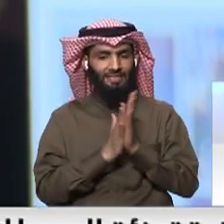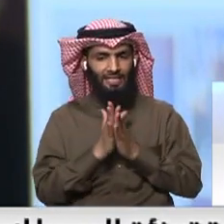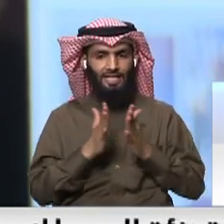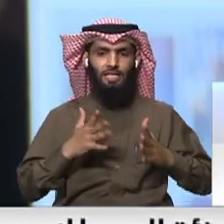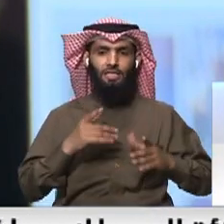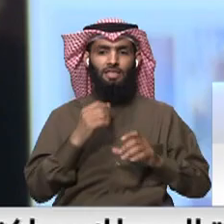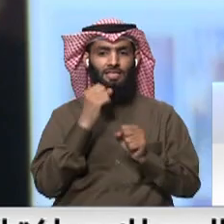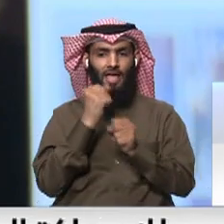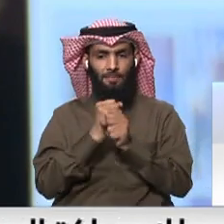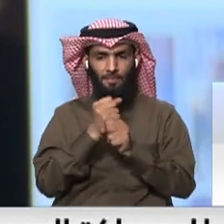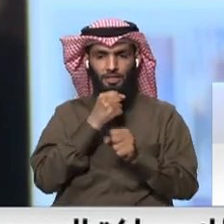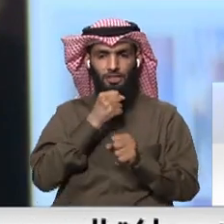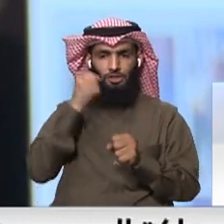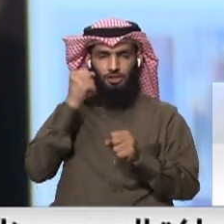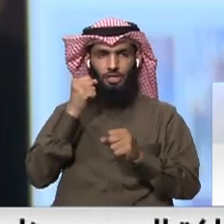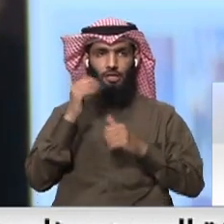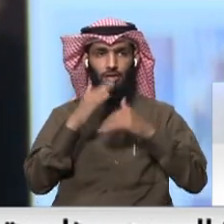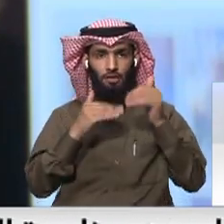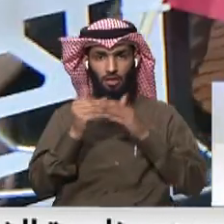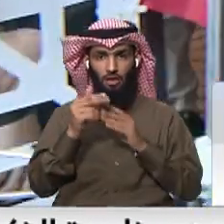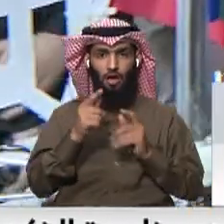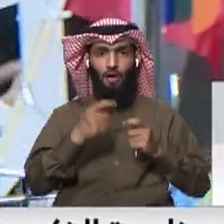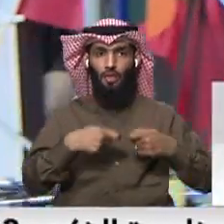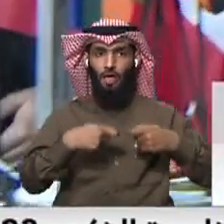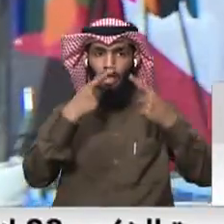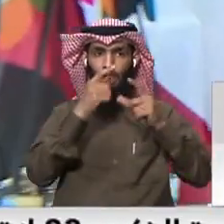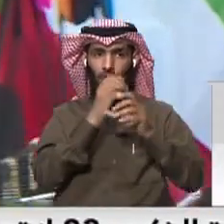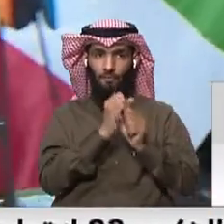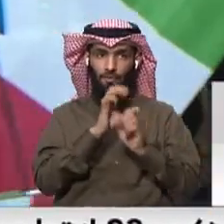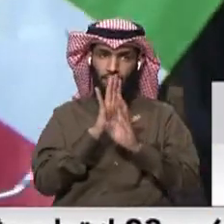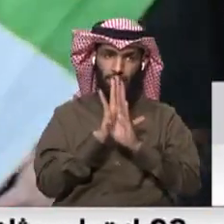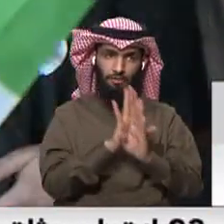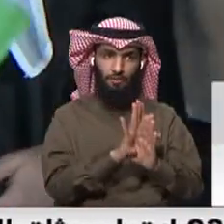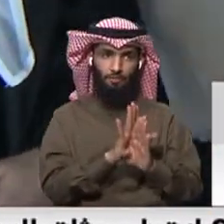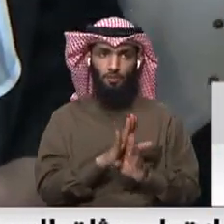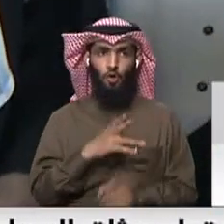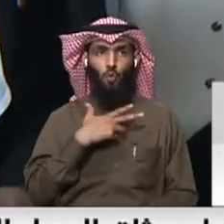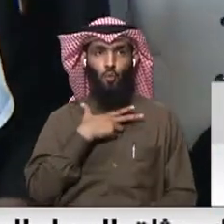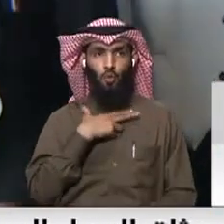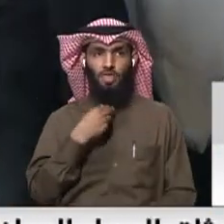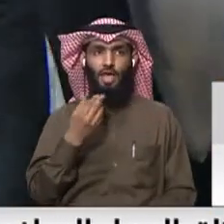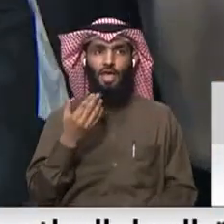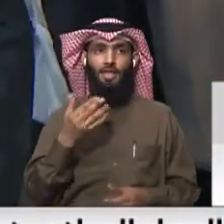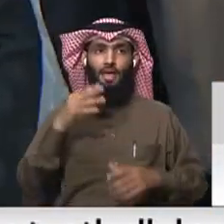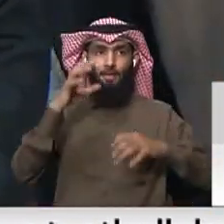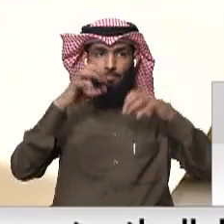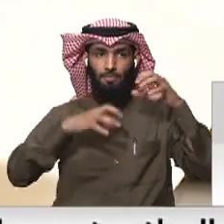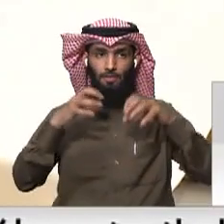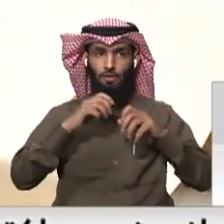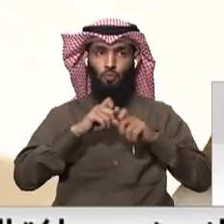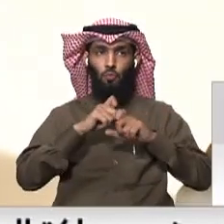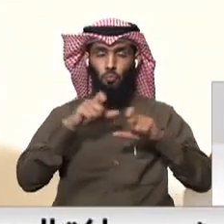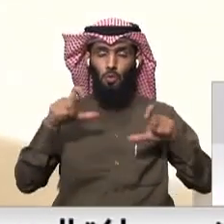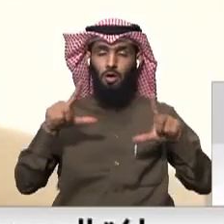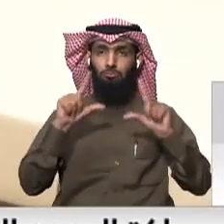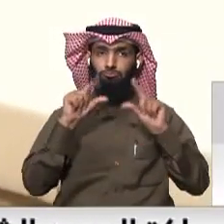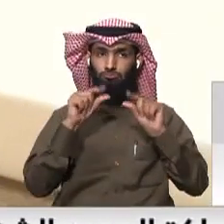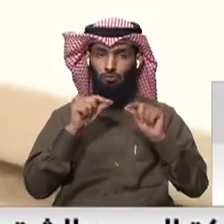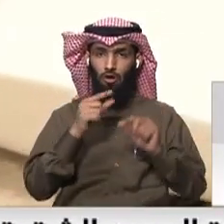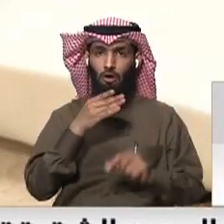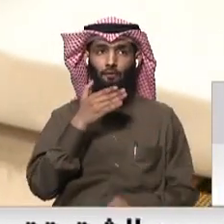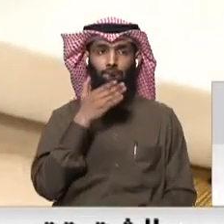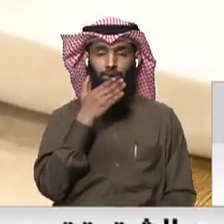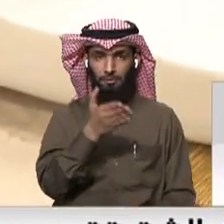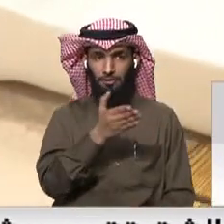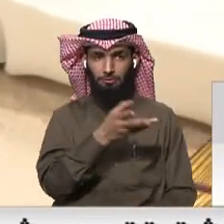ويستحضر هوية آبائنا وأجدادنا. الوزير المطيري يشيد بمعرض عيد وطن وما حواه من مقتنيات